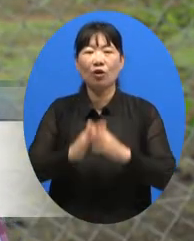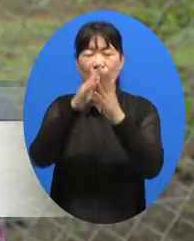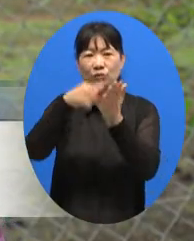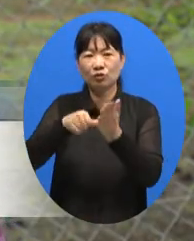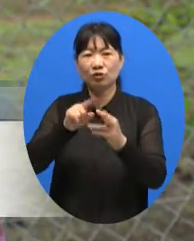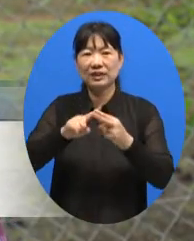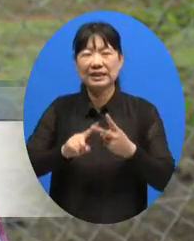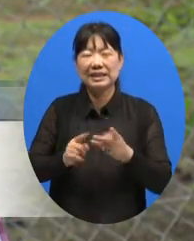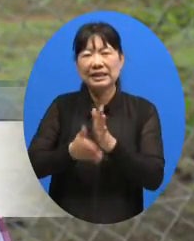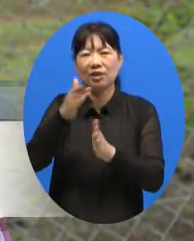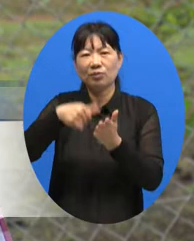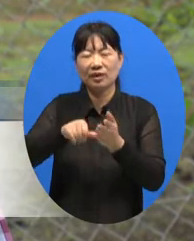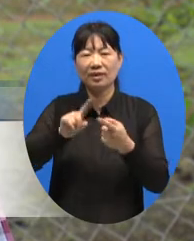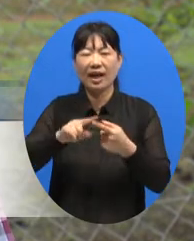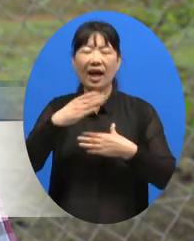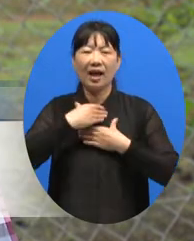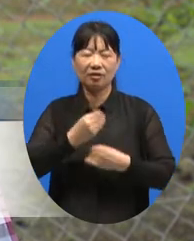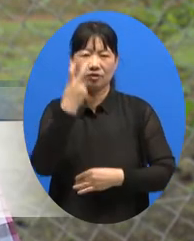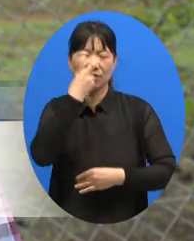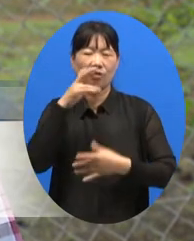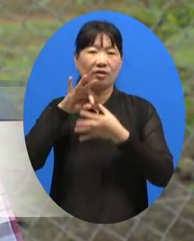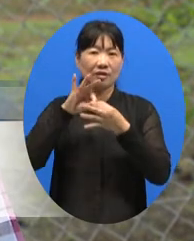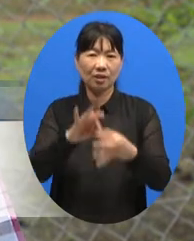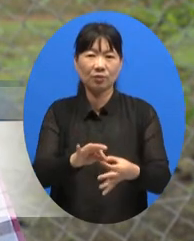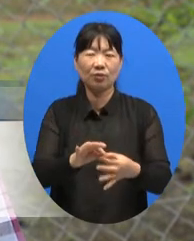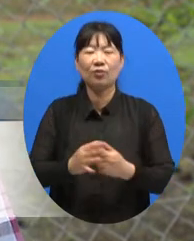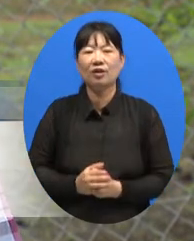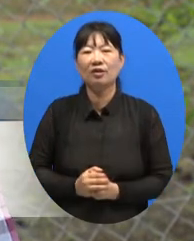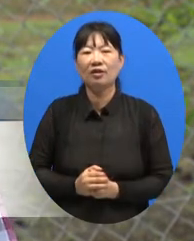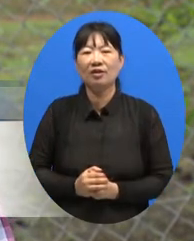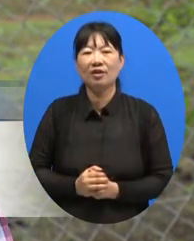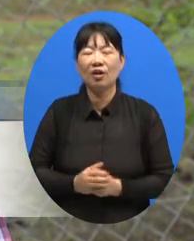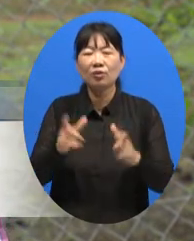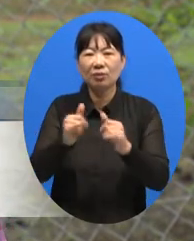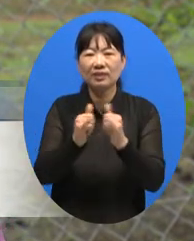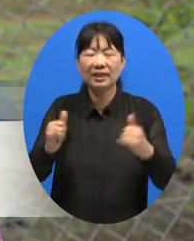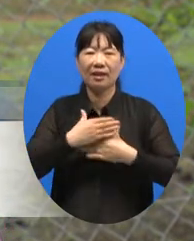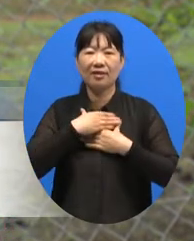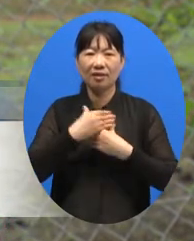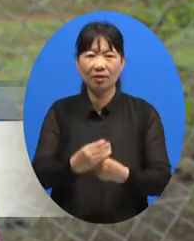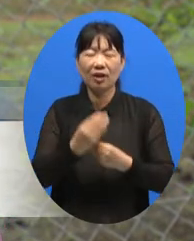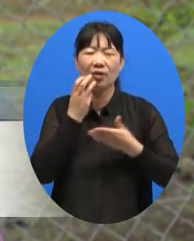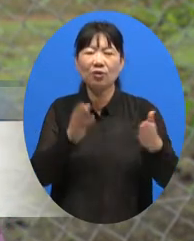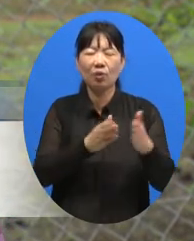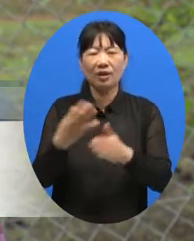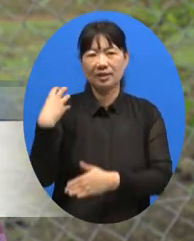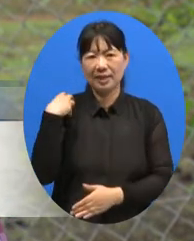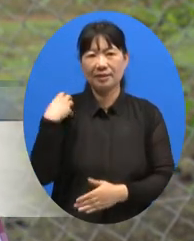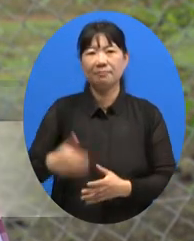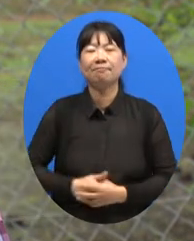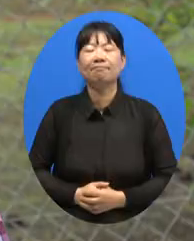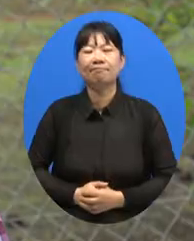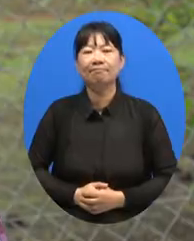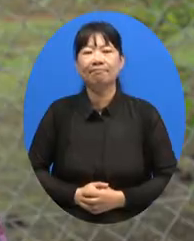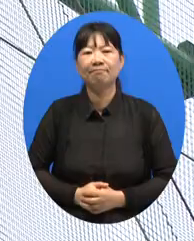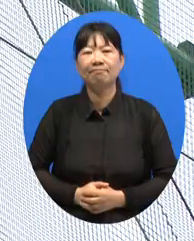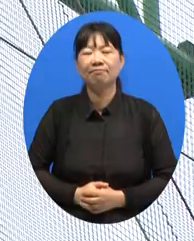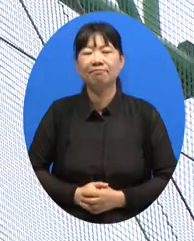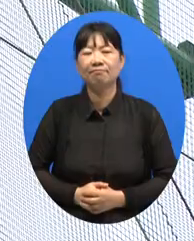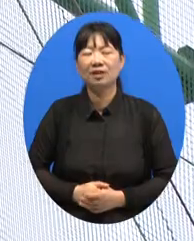지속적으로 건축물이라든지 시설물에 대한 안전 점검을 지속적으로 해서 도민의 안전을 경기도가